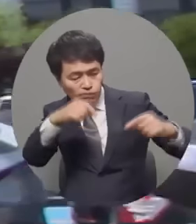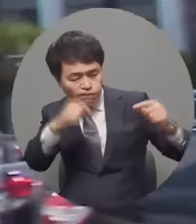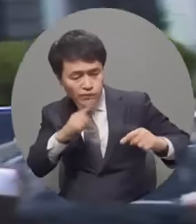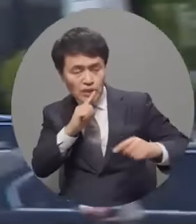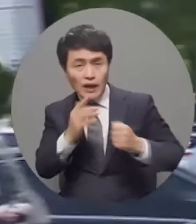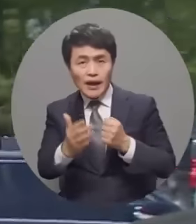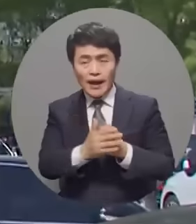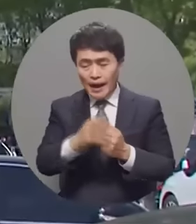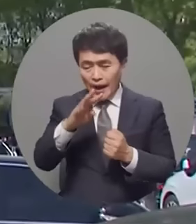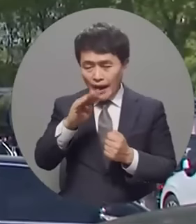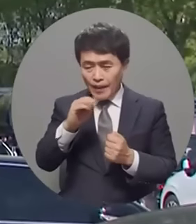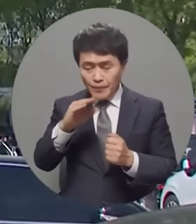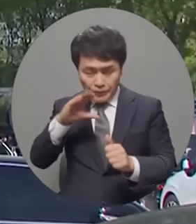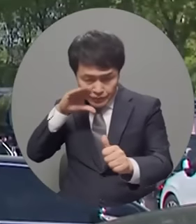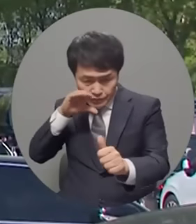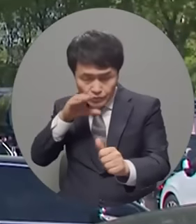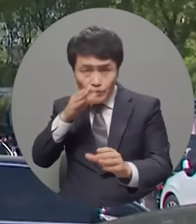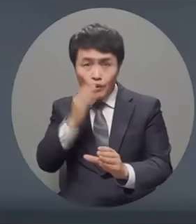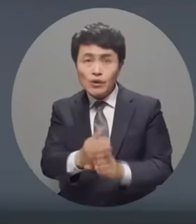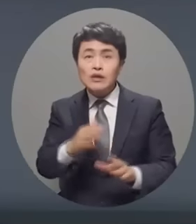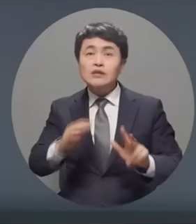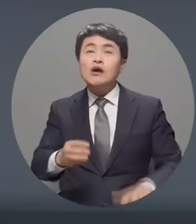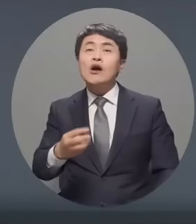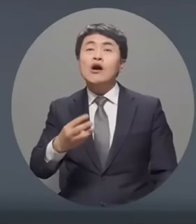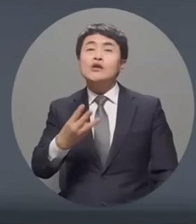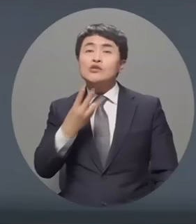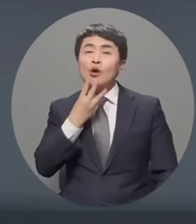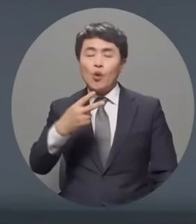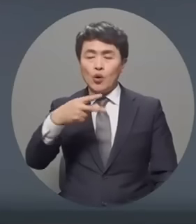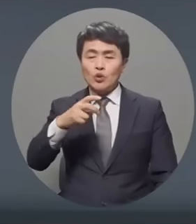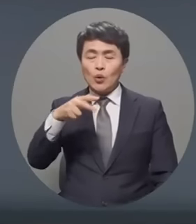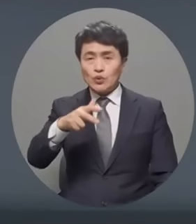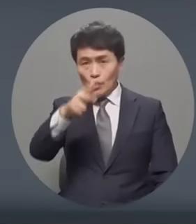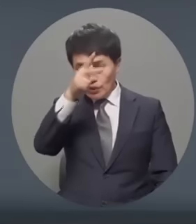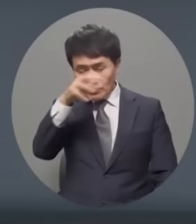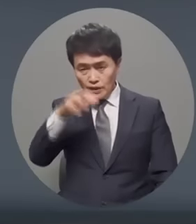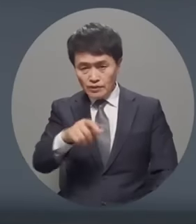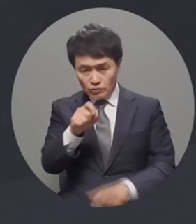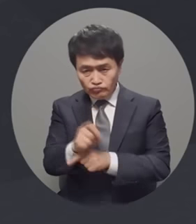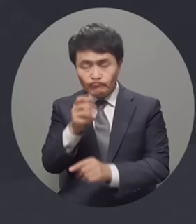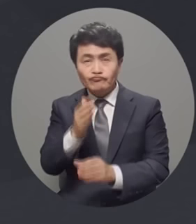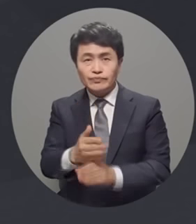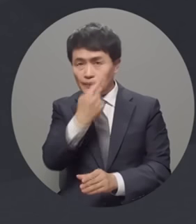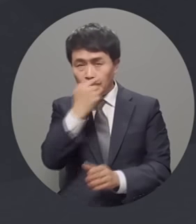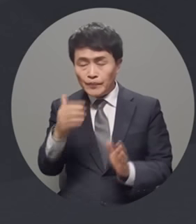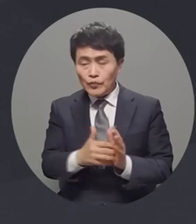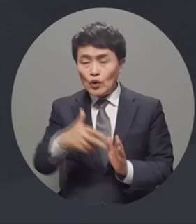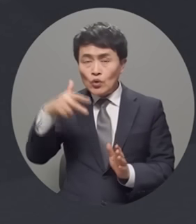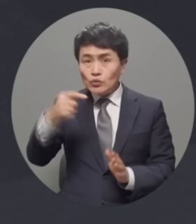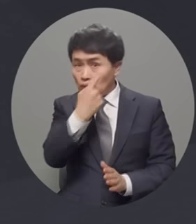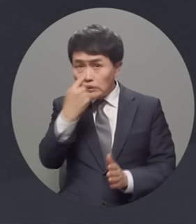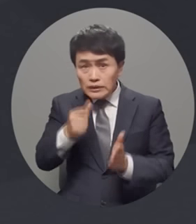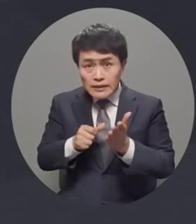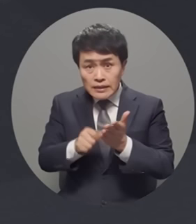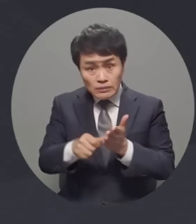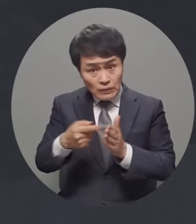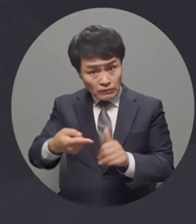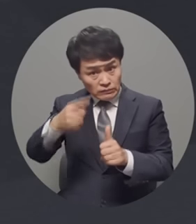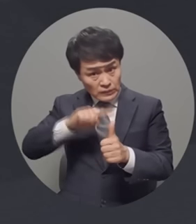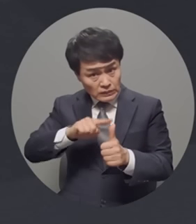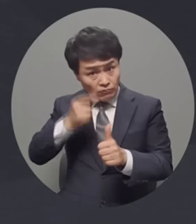취재 결과 주 씨는 현재 서울 서초경찰서에서 근무하고 있는 것으로 확인됐습니다. 주 씨에게 증거인멸에 가담했는지